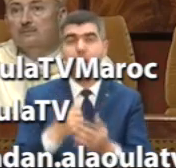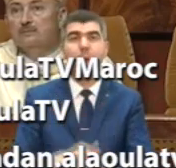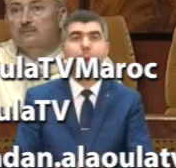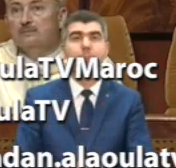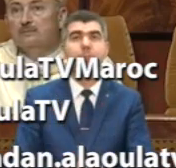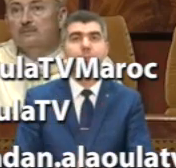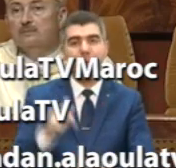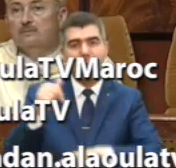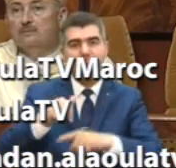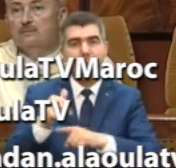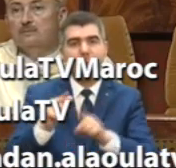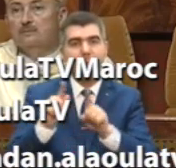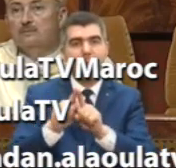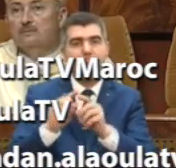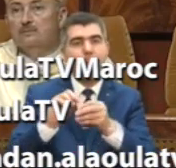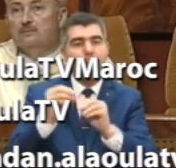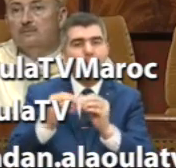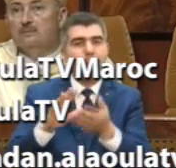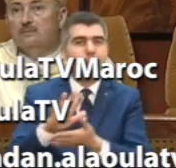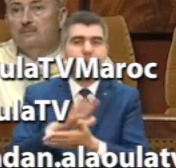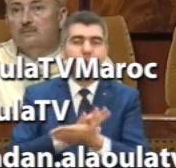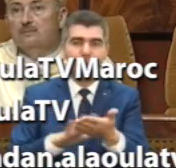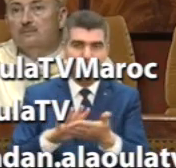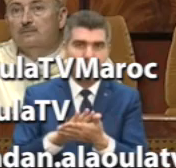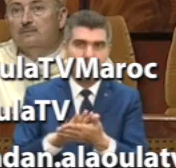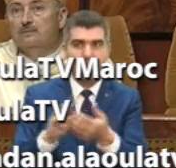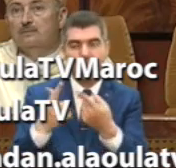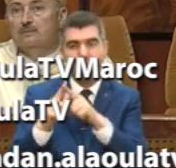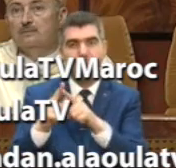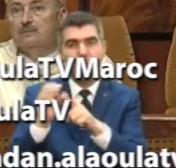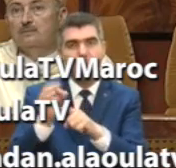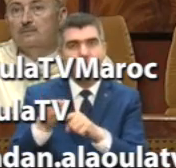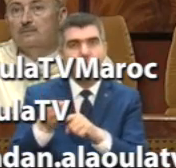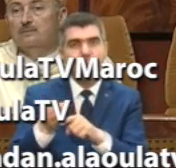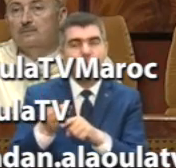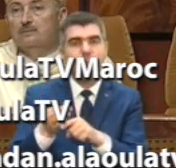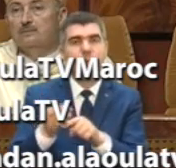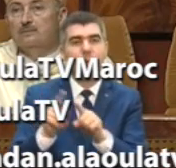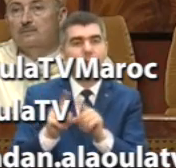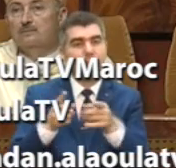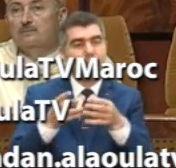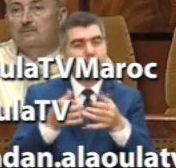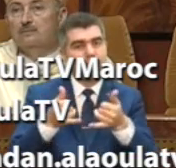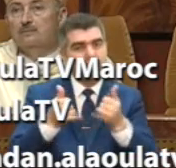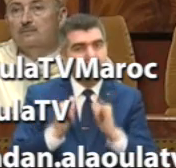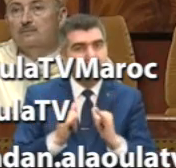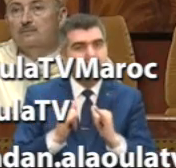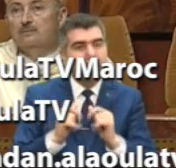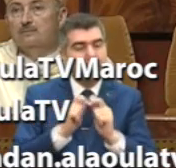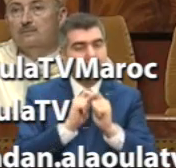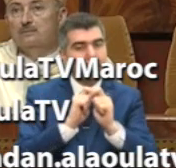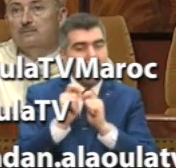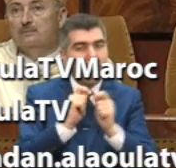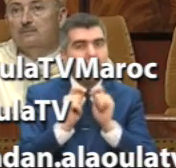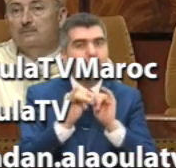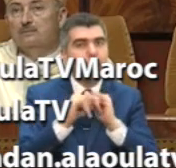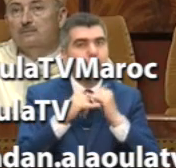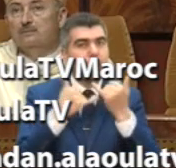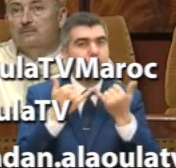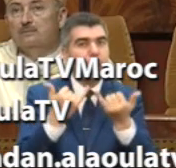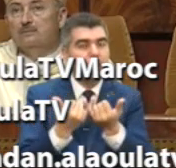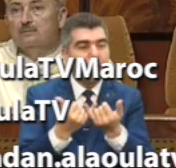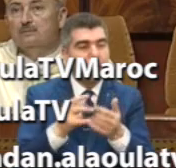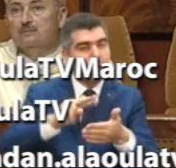هناك اختلالات، هناك مشاكل، هناك مشاكل كبيرة. بغاصنا نريح الأرض، نعاودوا برامج جديدة، نعاودوا اتفاقيات جديدة،